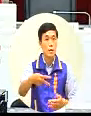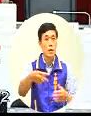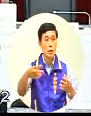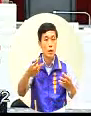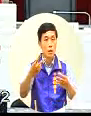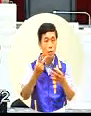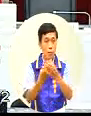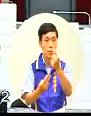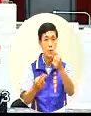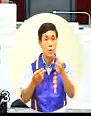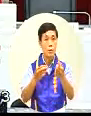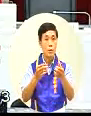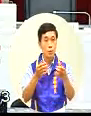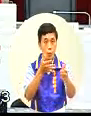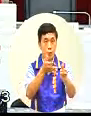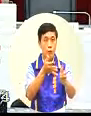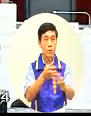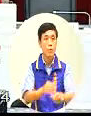用。